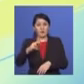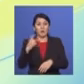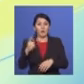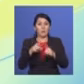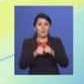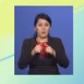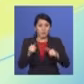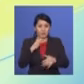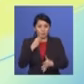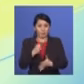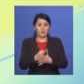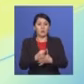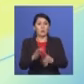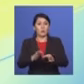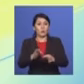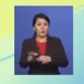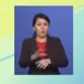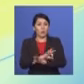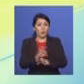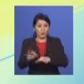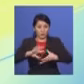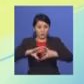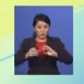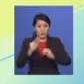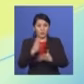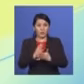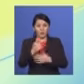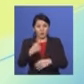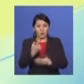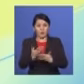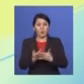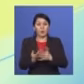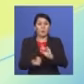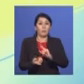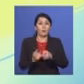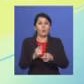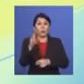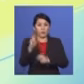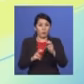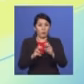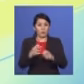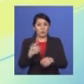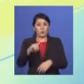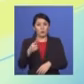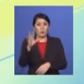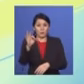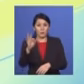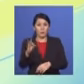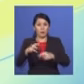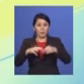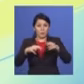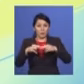даму жөнінде есеп беріп, бірқатар салада оң нәтиже бар екенін айтты. Мәселен, өңдеу өнеркәсібі 3,3%-ға,